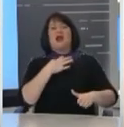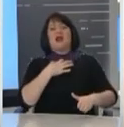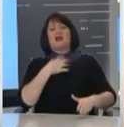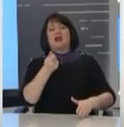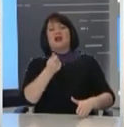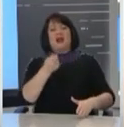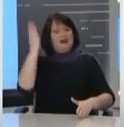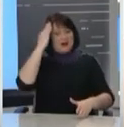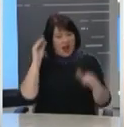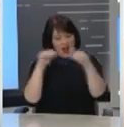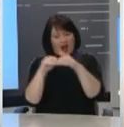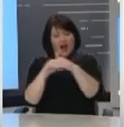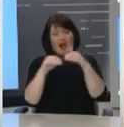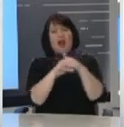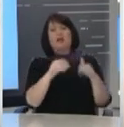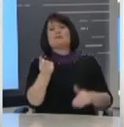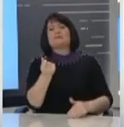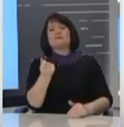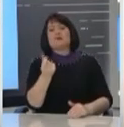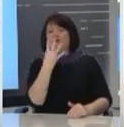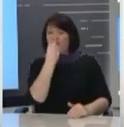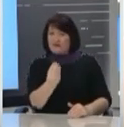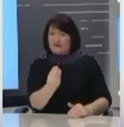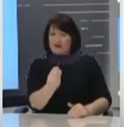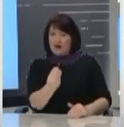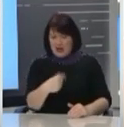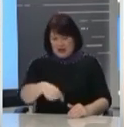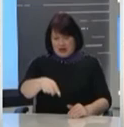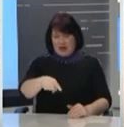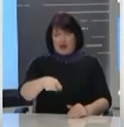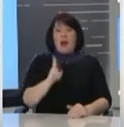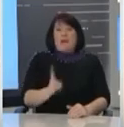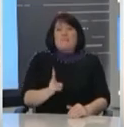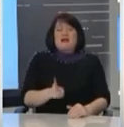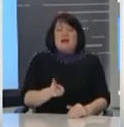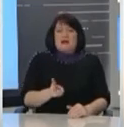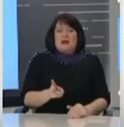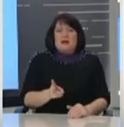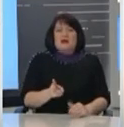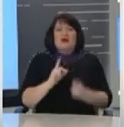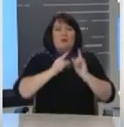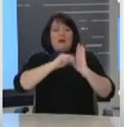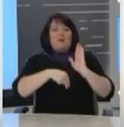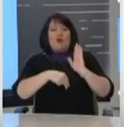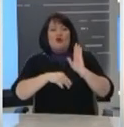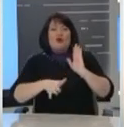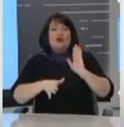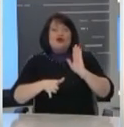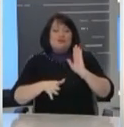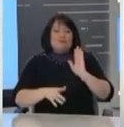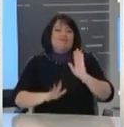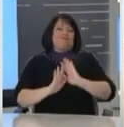τεστ κοπόσεως που θα ξεκινήσουν από το Φεβρουάριο, θέτοντας σε κίνδυνο και την ολοκλήρωση του προγράμματος και την